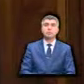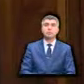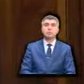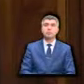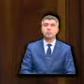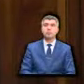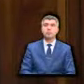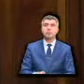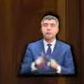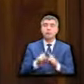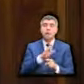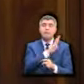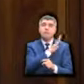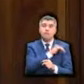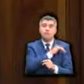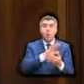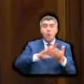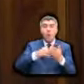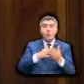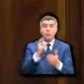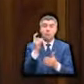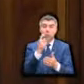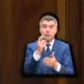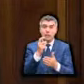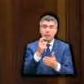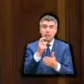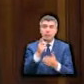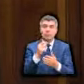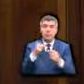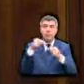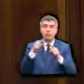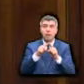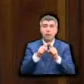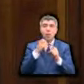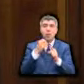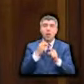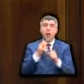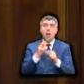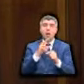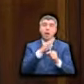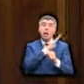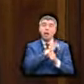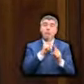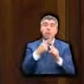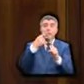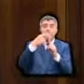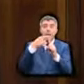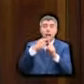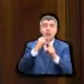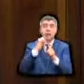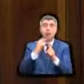الفلسطينيين ماشي كلهم مسلمين. كاين زوجة المرحوم ياسر عرفات مسيحية، جورج حباش المناضل